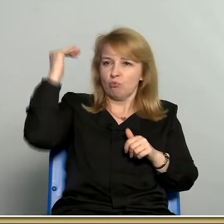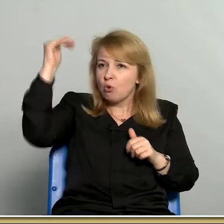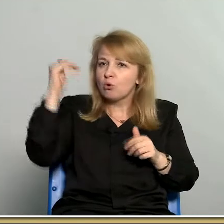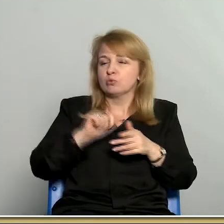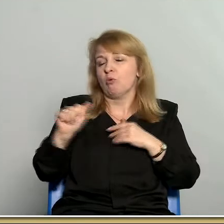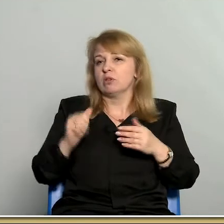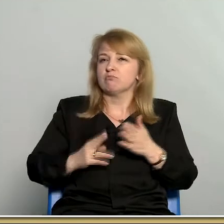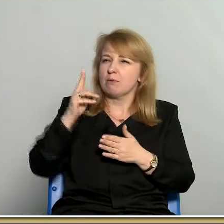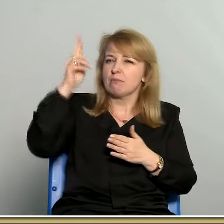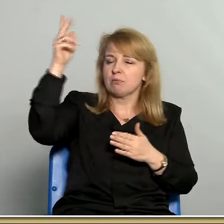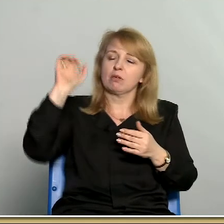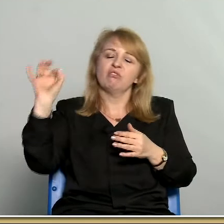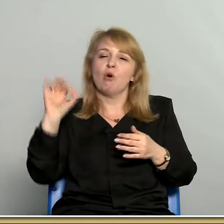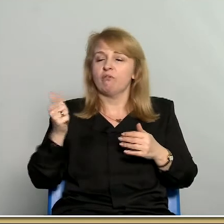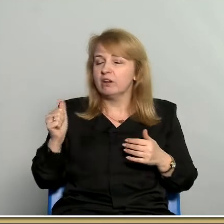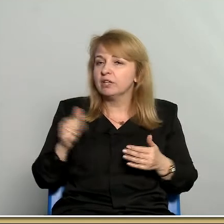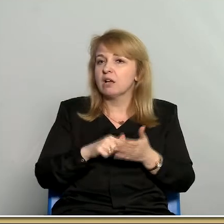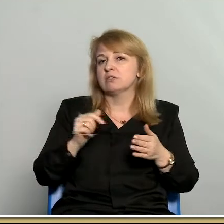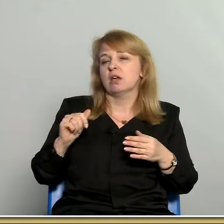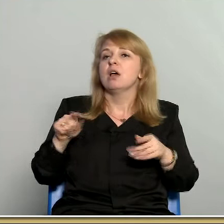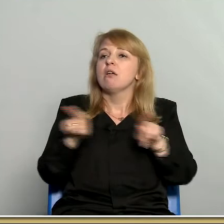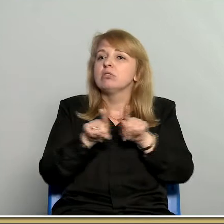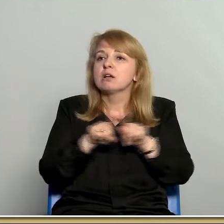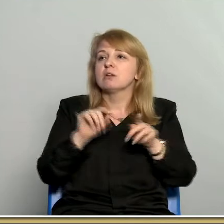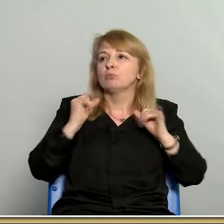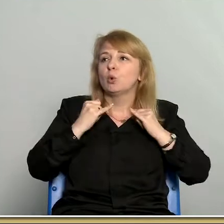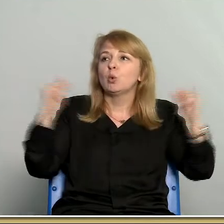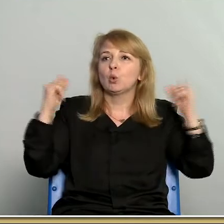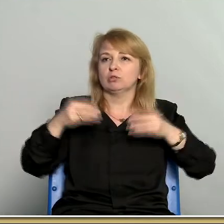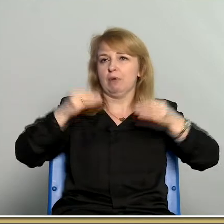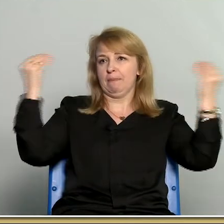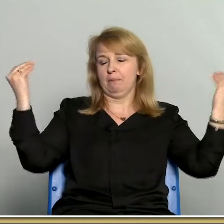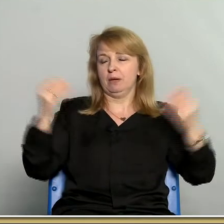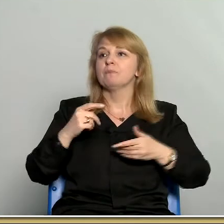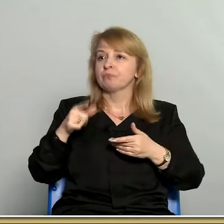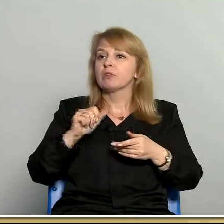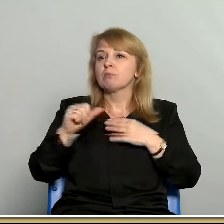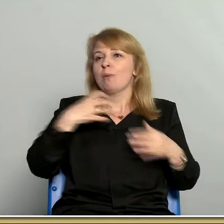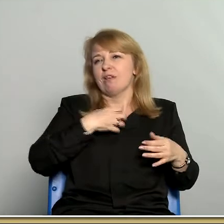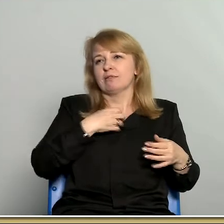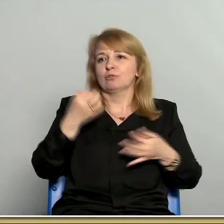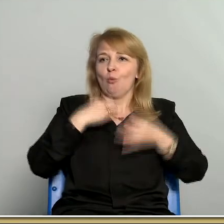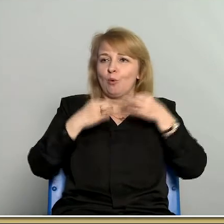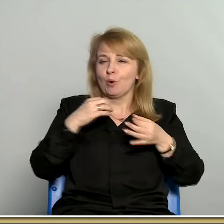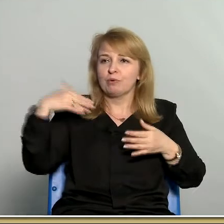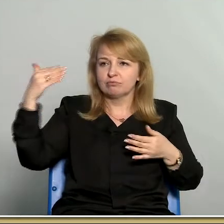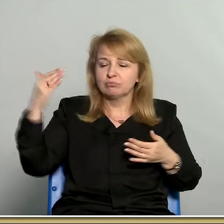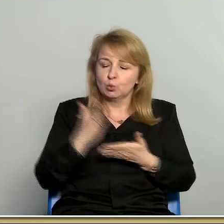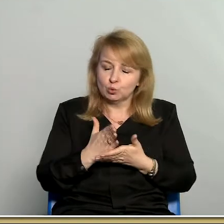podnoszenie kompetencji kluczowych osób dorosłych w zakresie tego, o czym Pani Dyrektor wspomniała, co do którego